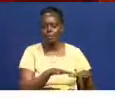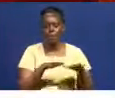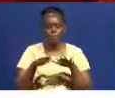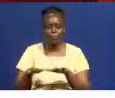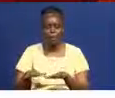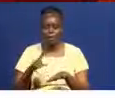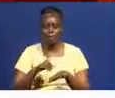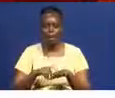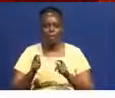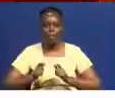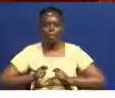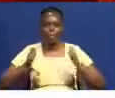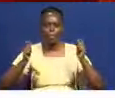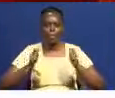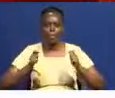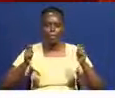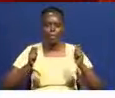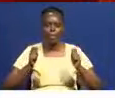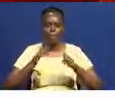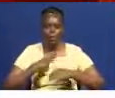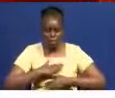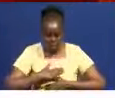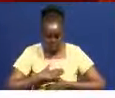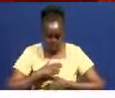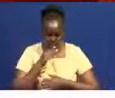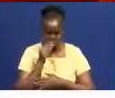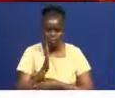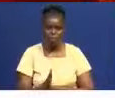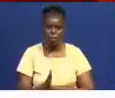katika maandamano haya. Bwana Spika,